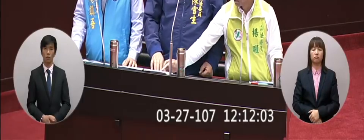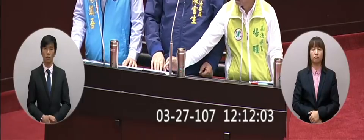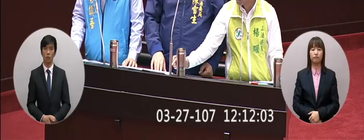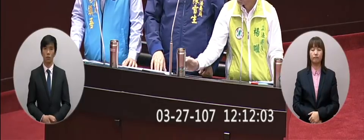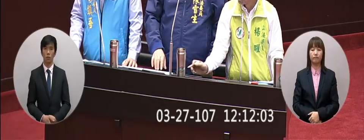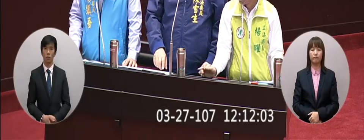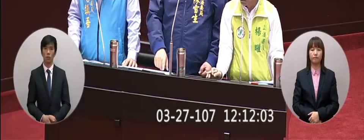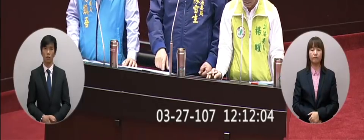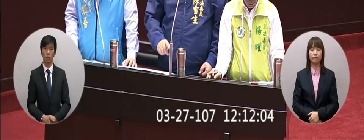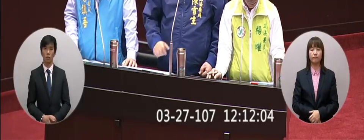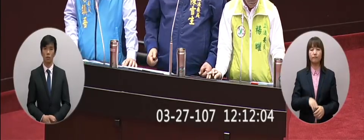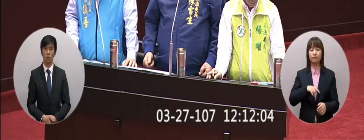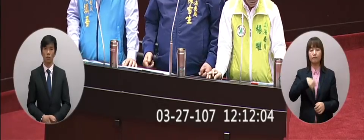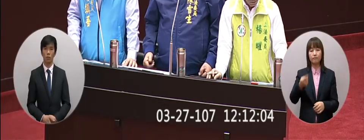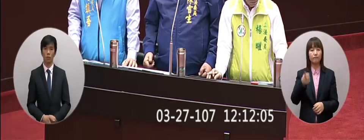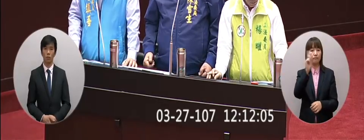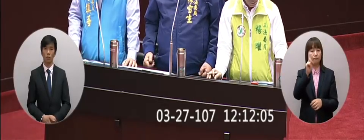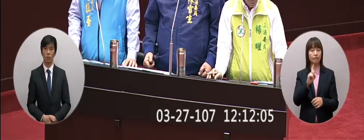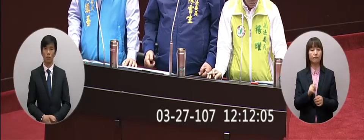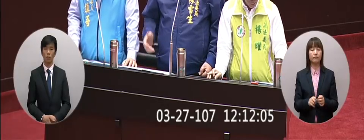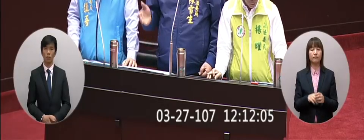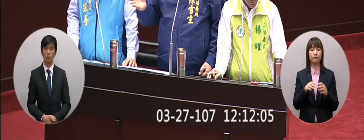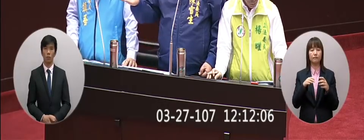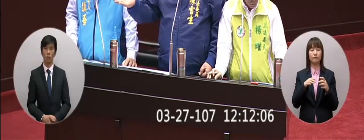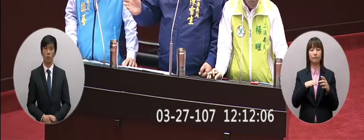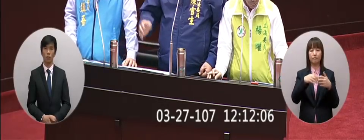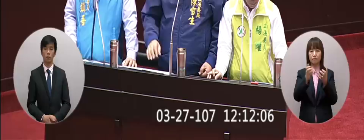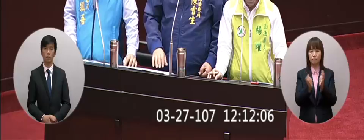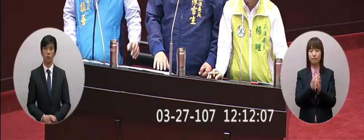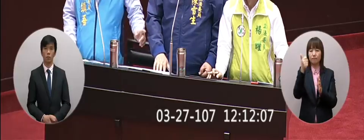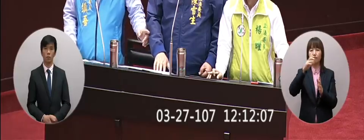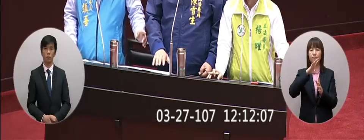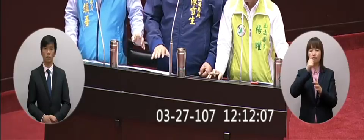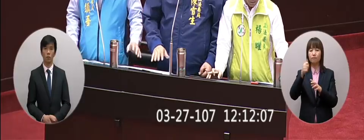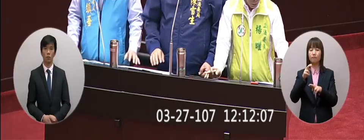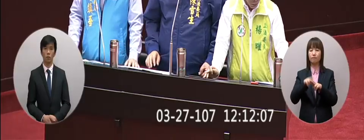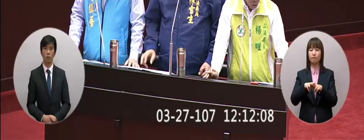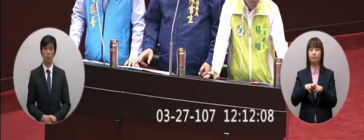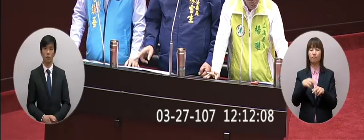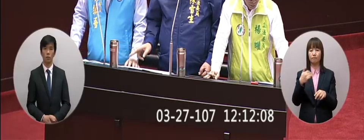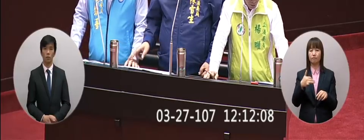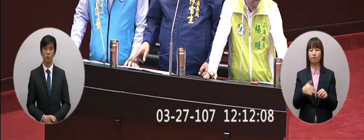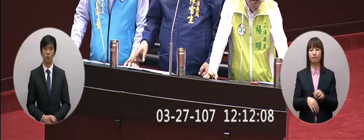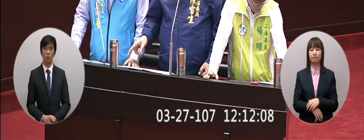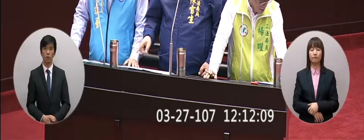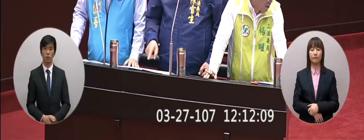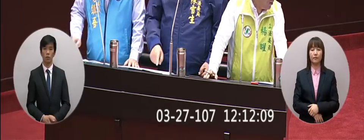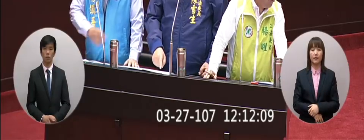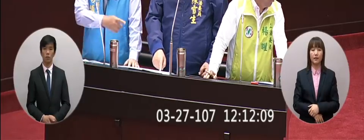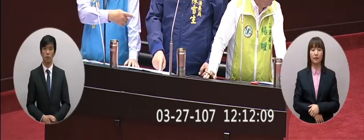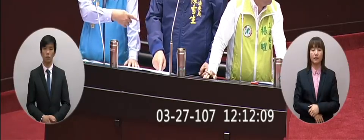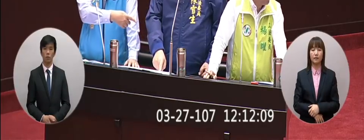响哈。那我们接下去要跟院长，哎，部长你请回哦，哦，部长还没有哈。